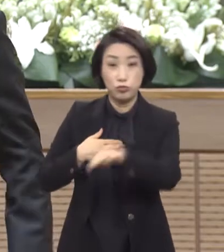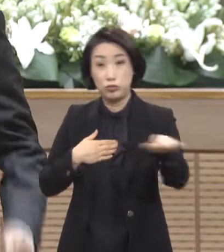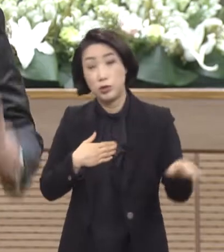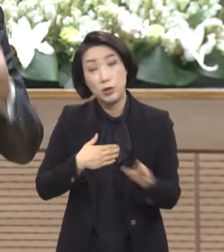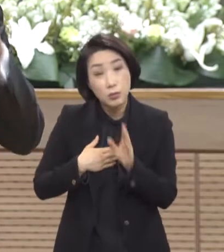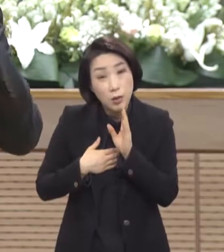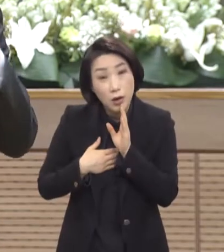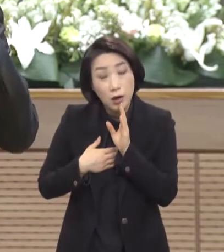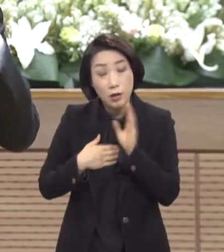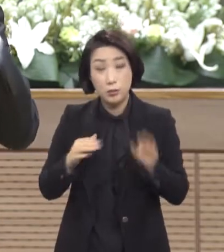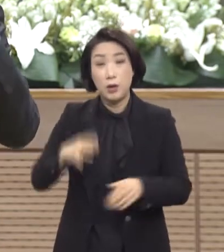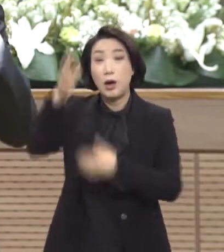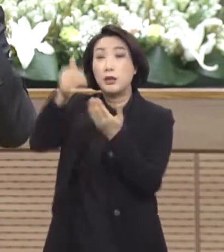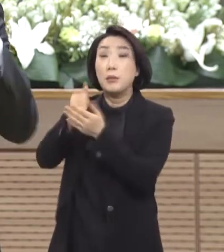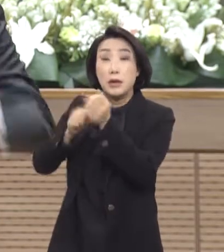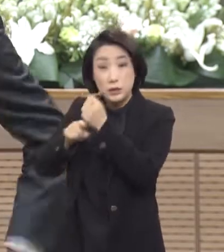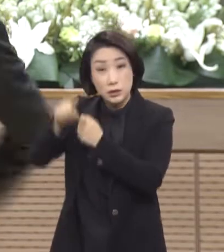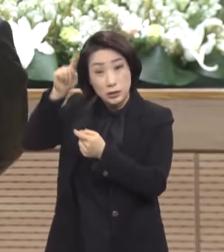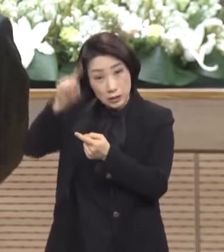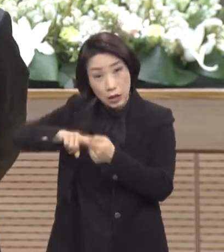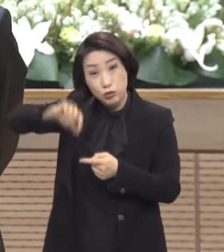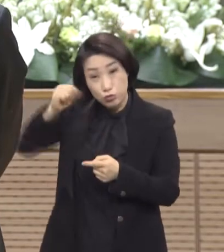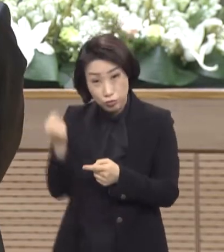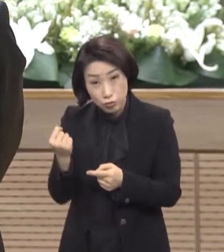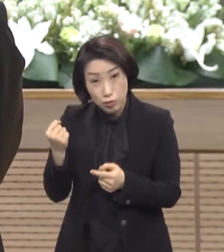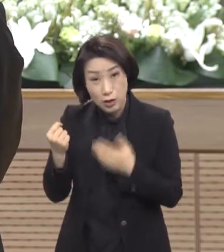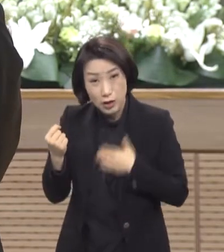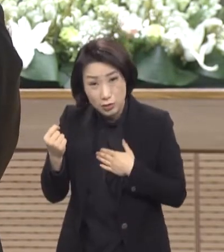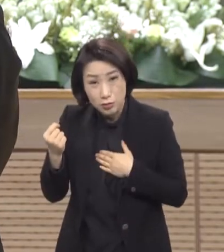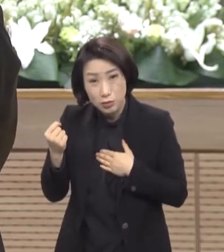여러분 하나님의 뜻을 쫓아